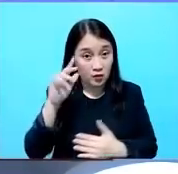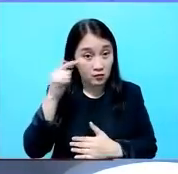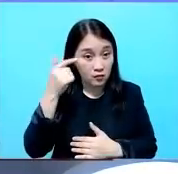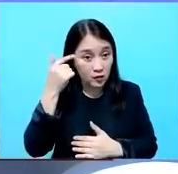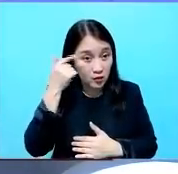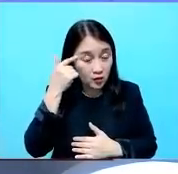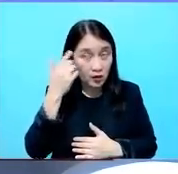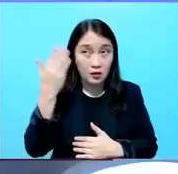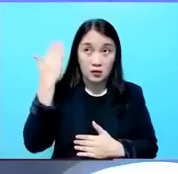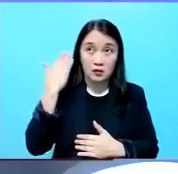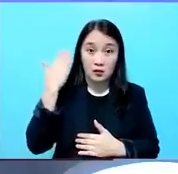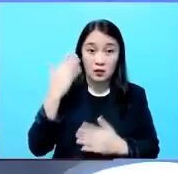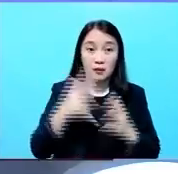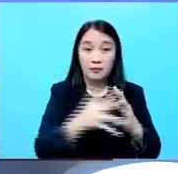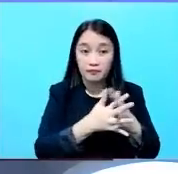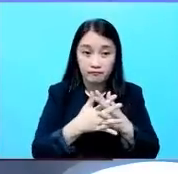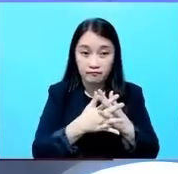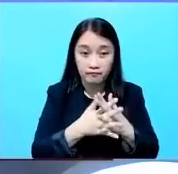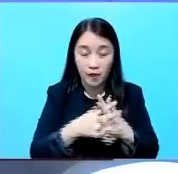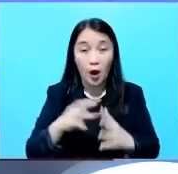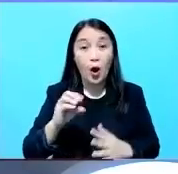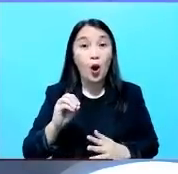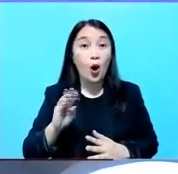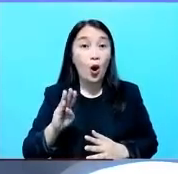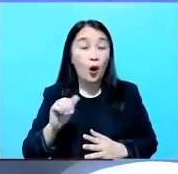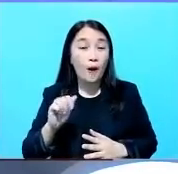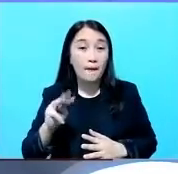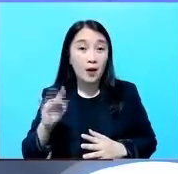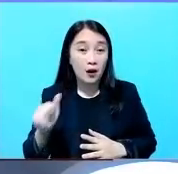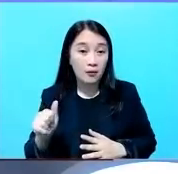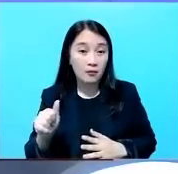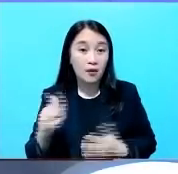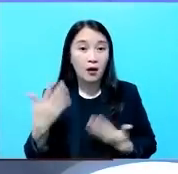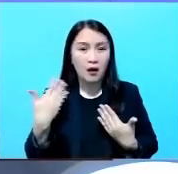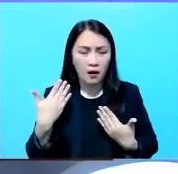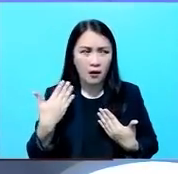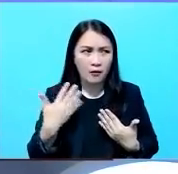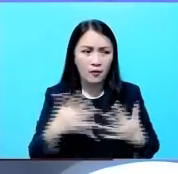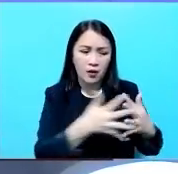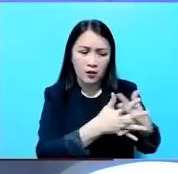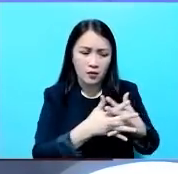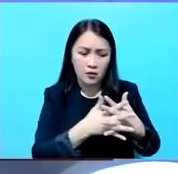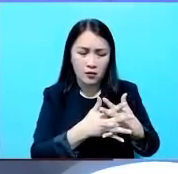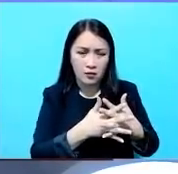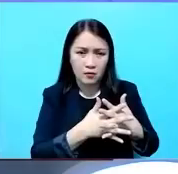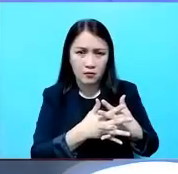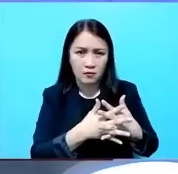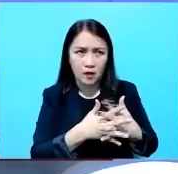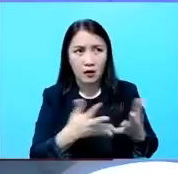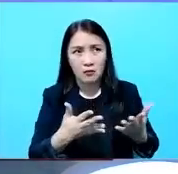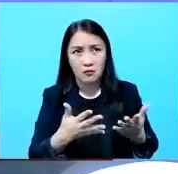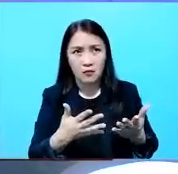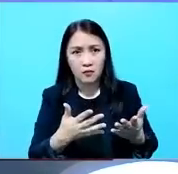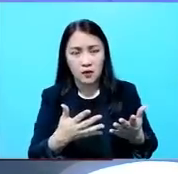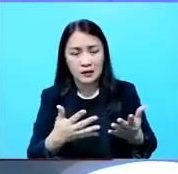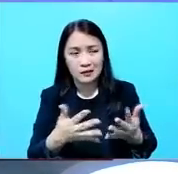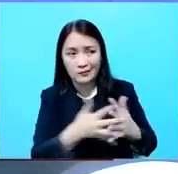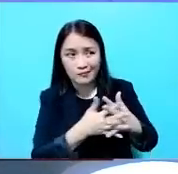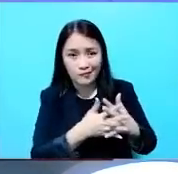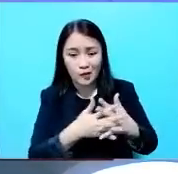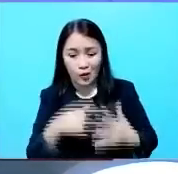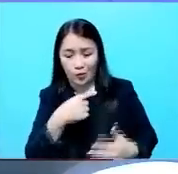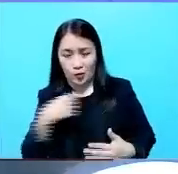US President Barack Obama, nagkakainitan noon ang Pilipinas at ang China sa West Philippine Sea. Nang dumalaw si Obama sa Pilipinas